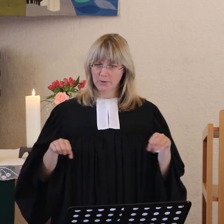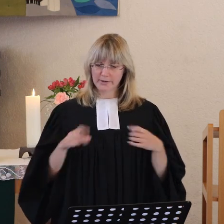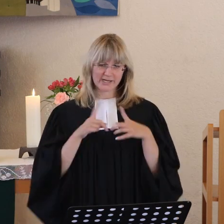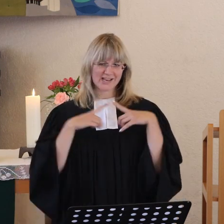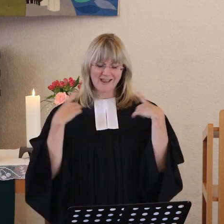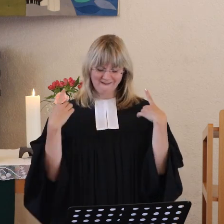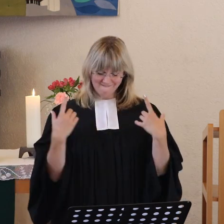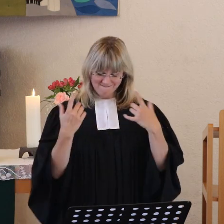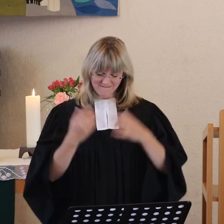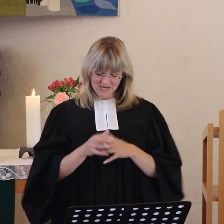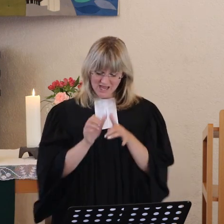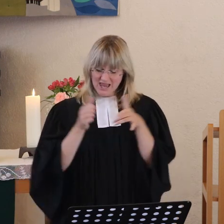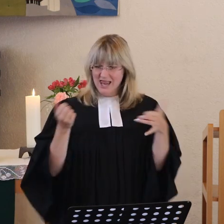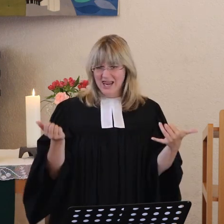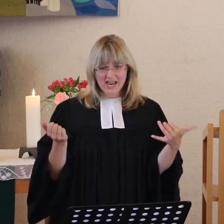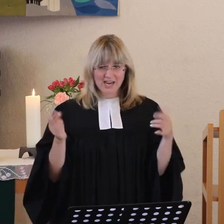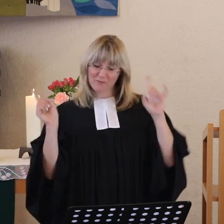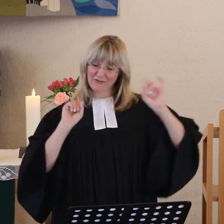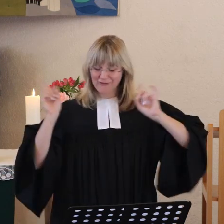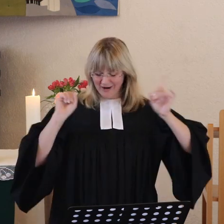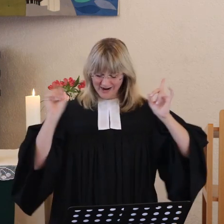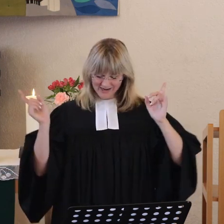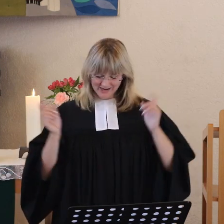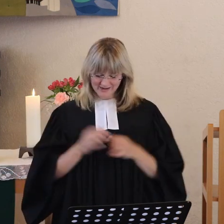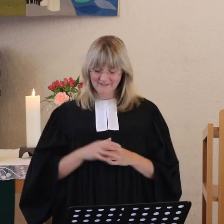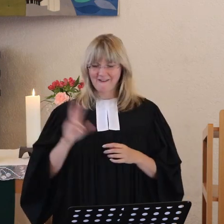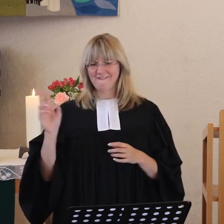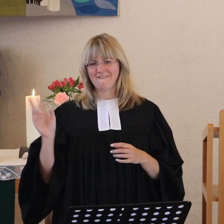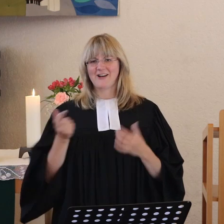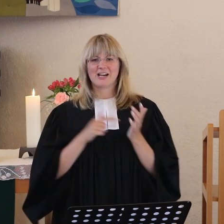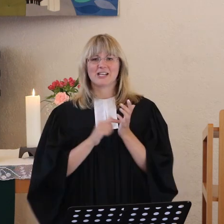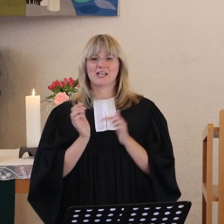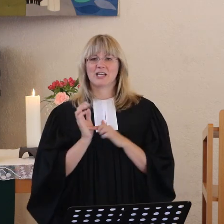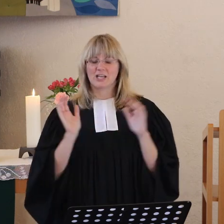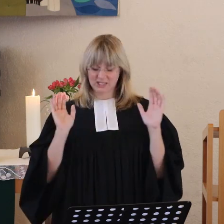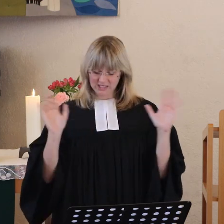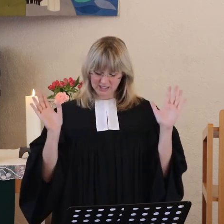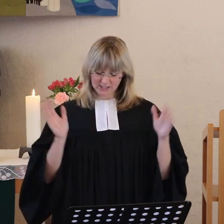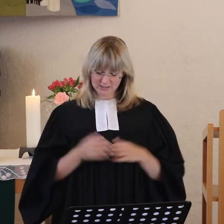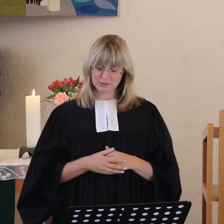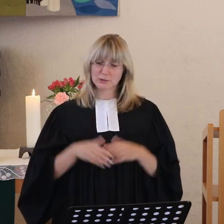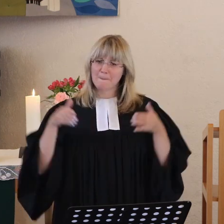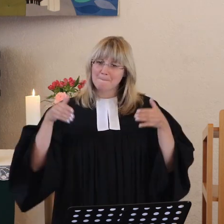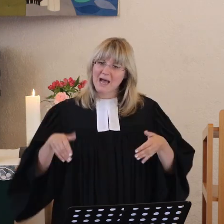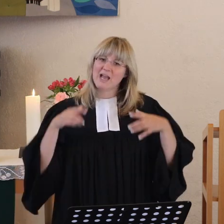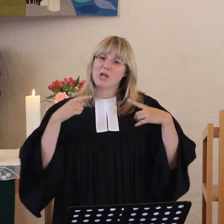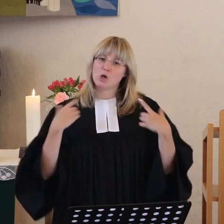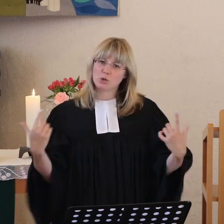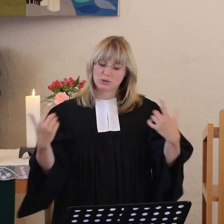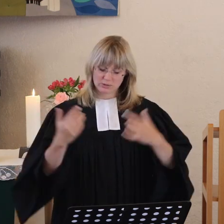Was, wenn unsere christlichen Gemeinden faszinierende Orte wären?